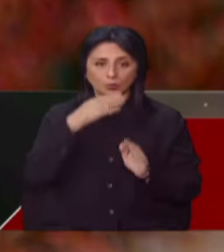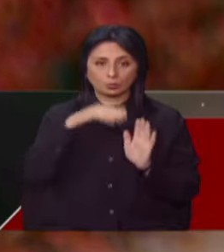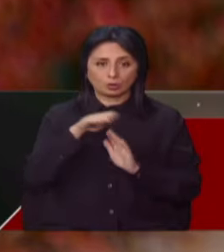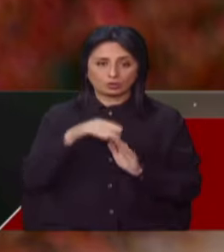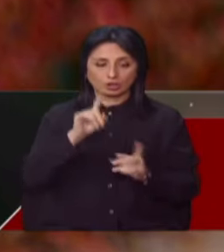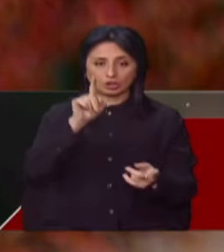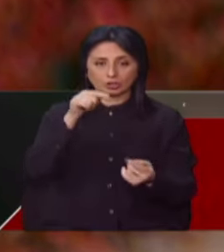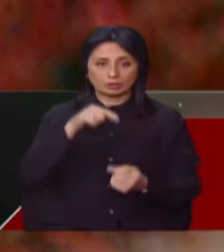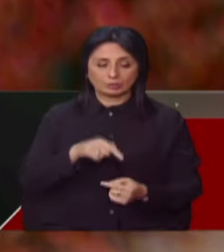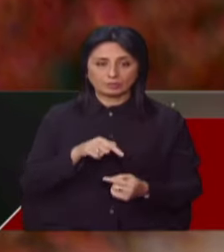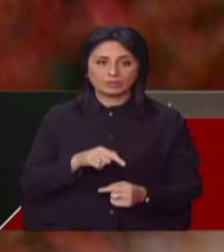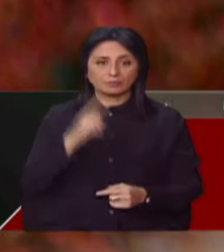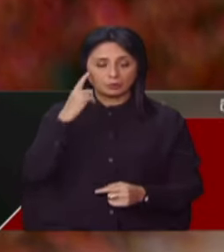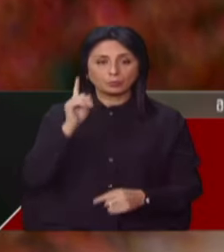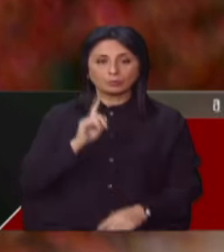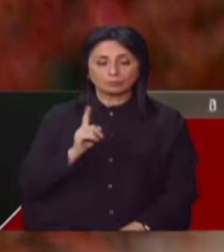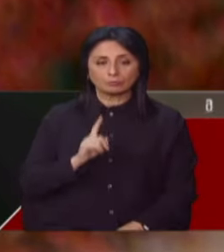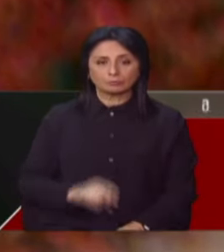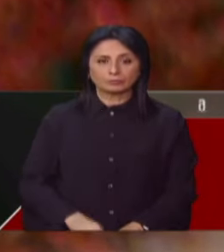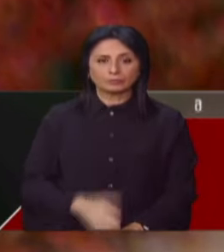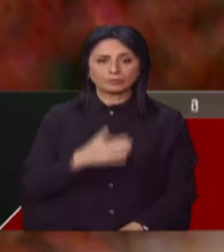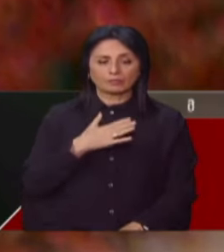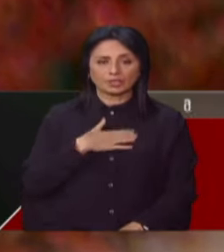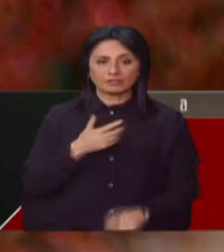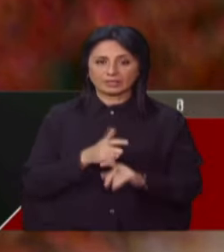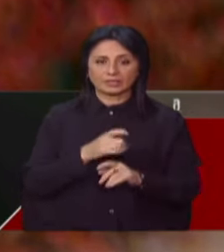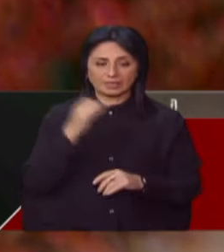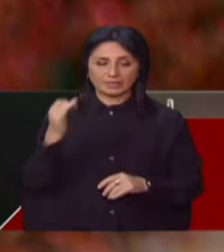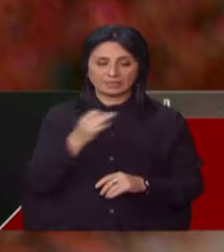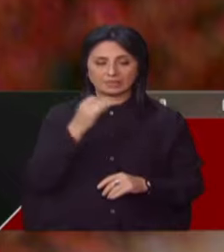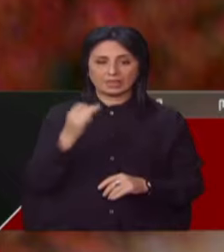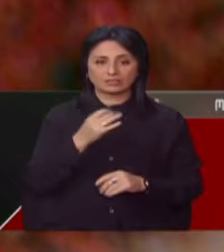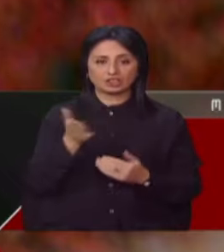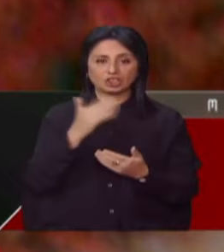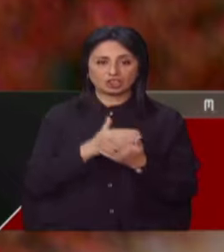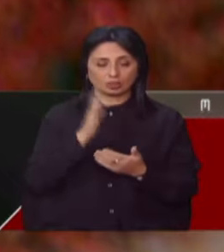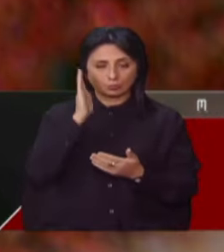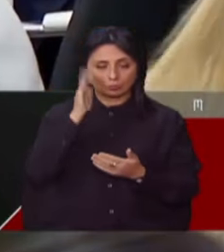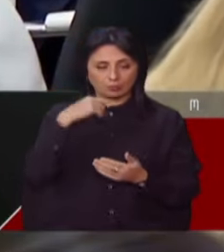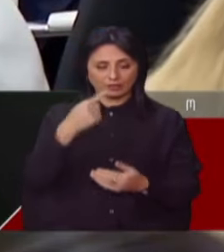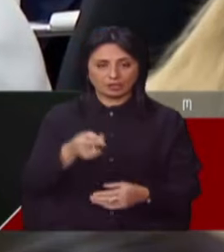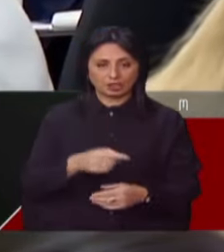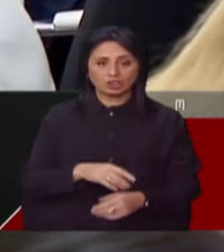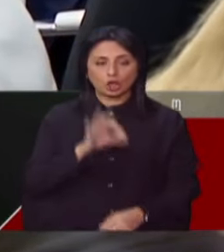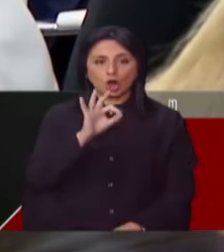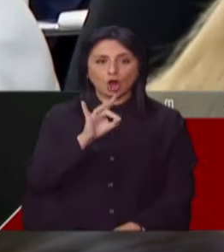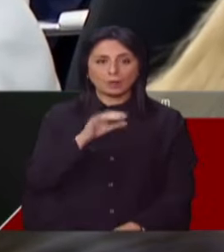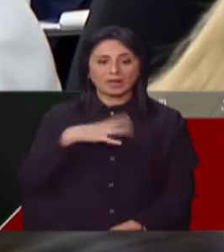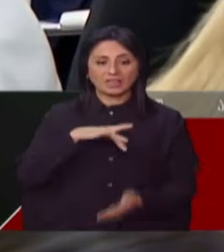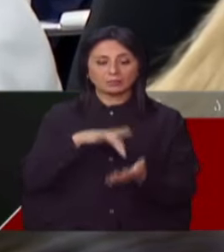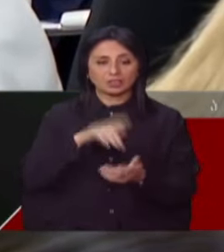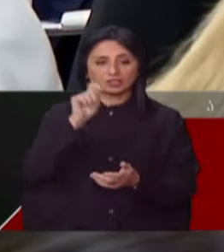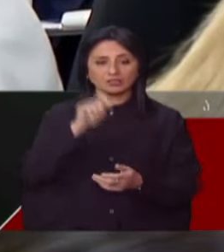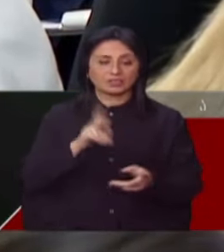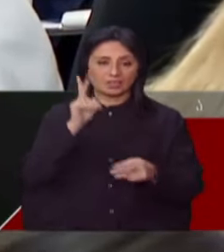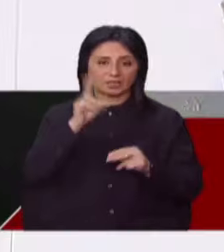და შესაბამისად ვფიქრობ, რომ ჩვენ ძალიან საინტერესო შედეგები გვექნება მომავალში. ვიქტორ ორბანმა თბილისში